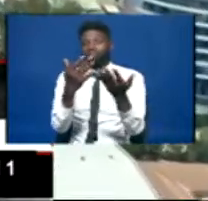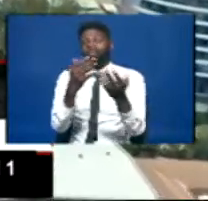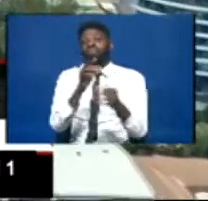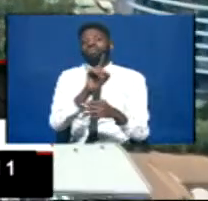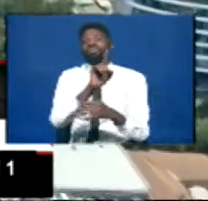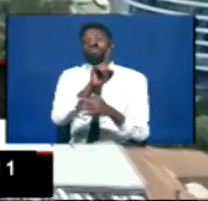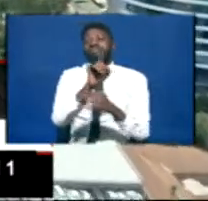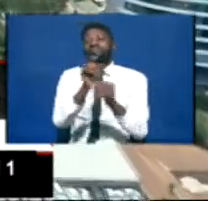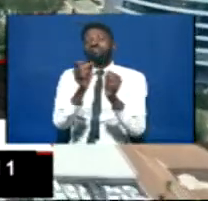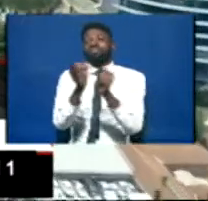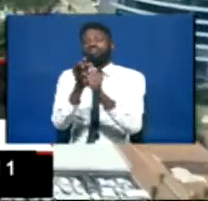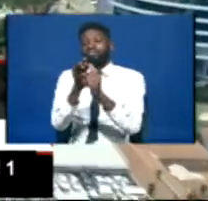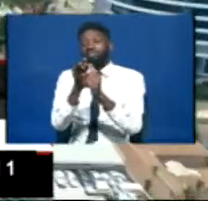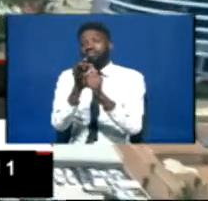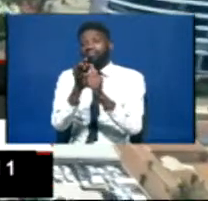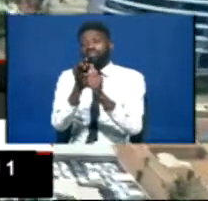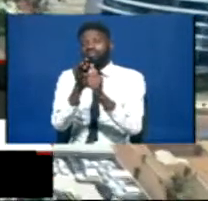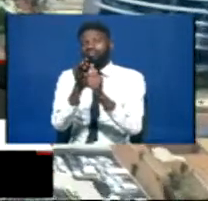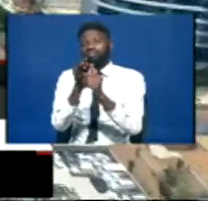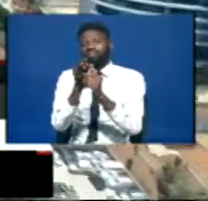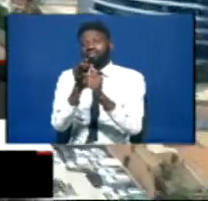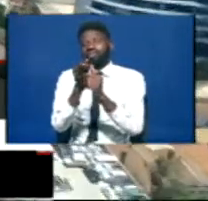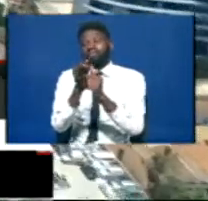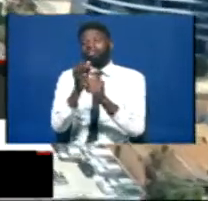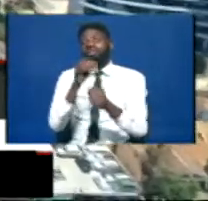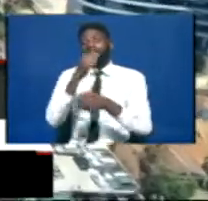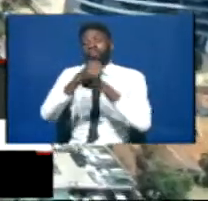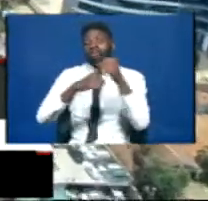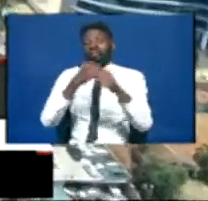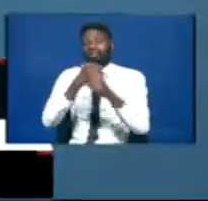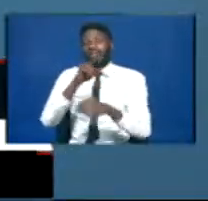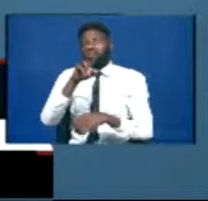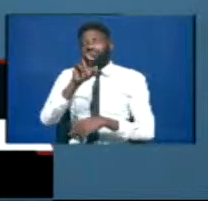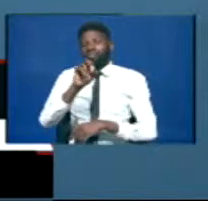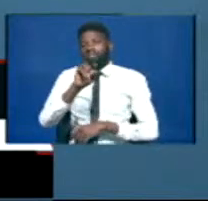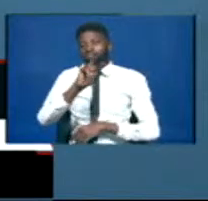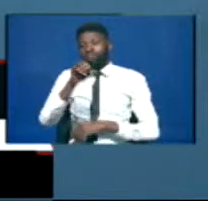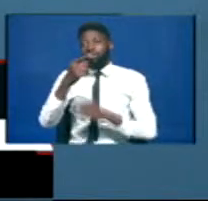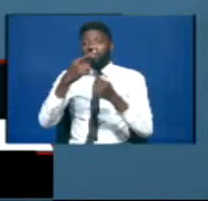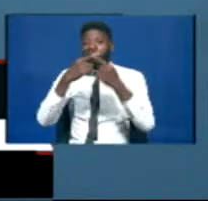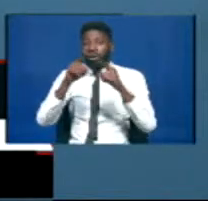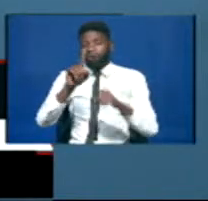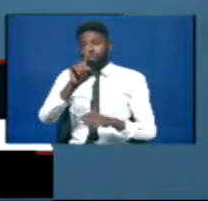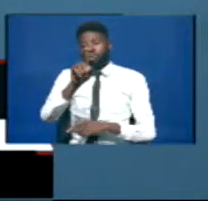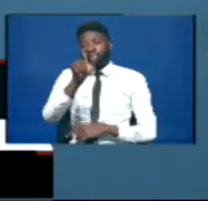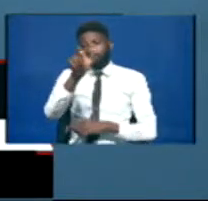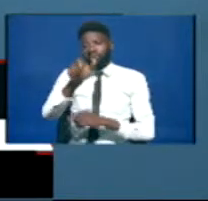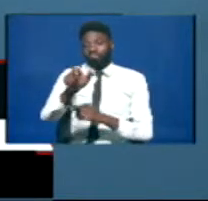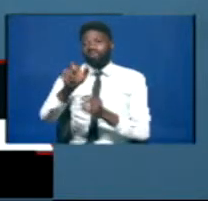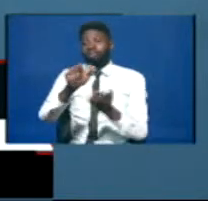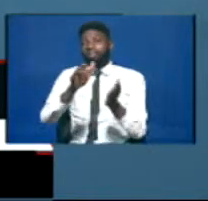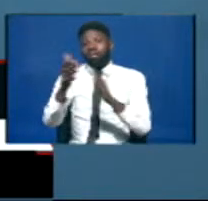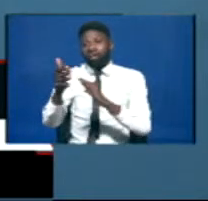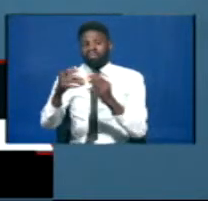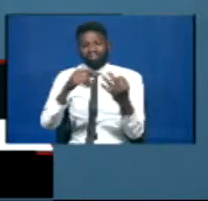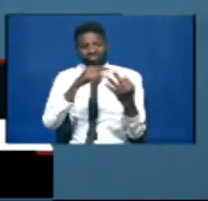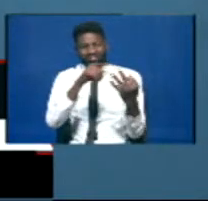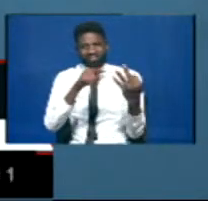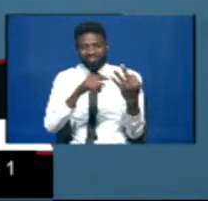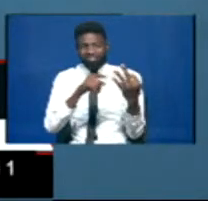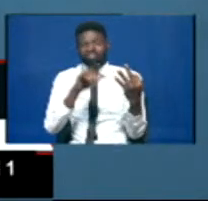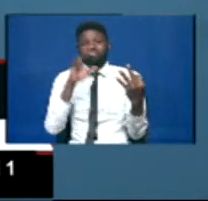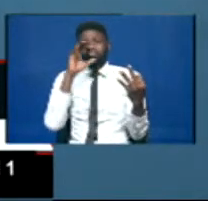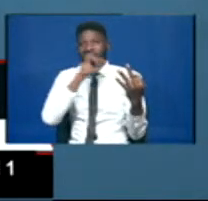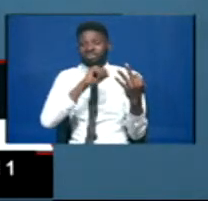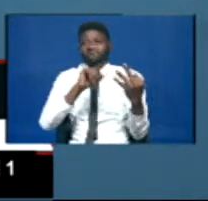113,102 mwaka 2021 kupitia njia rasmi. Hata hivyo, takriban kifo kimoja kati ya vitatu havikuripotiwa, na hivyo